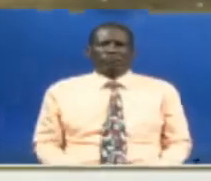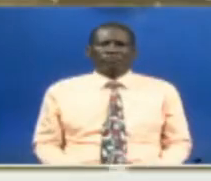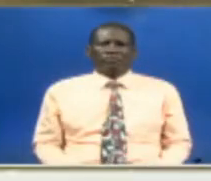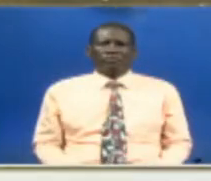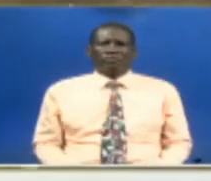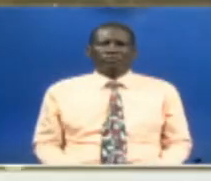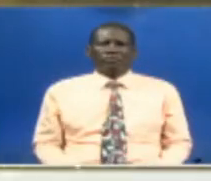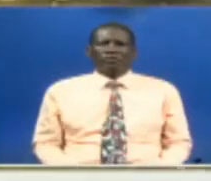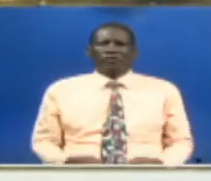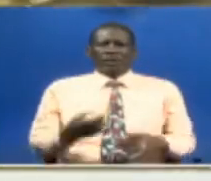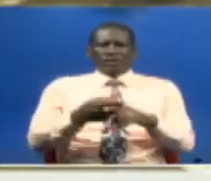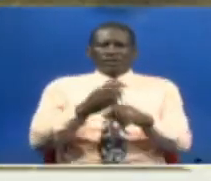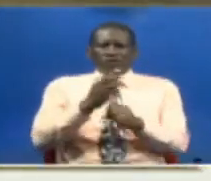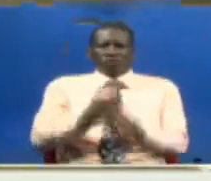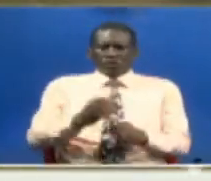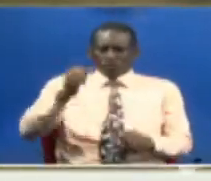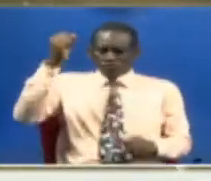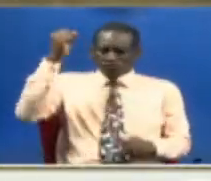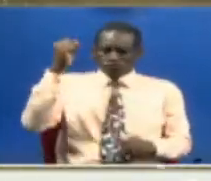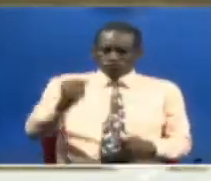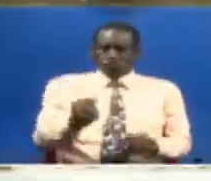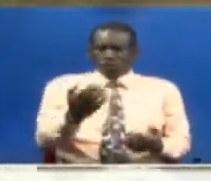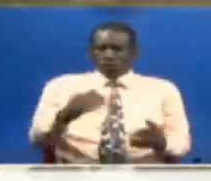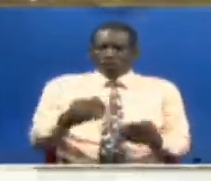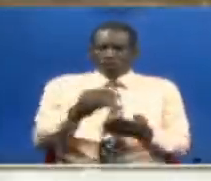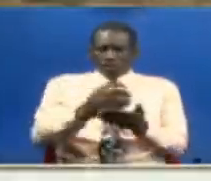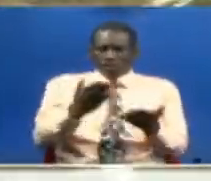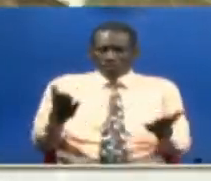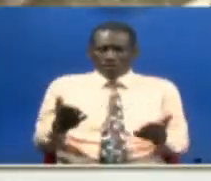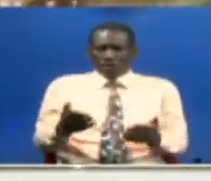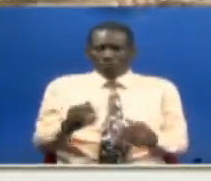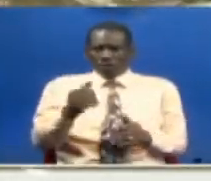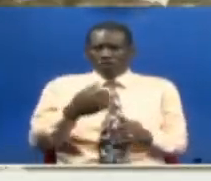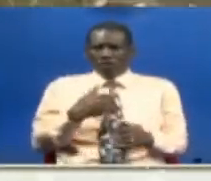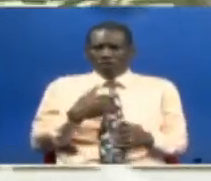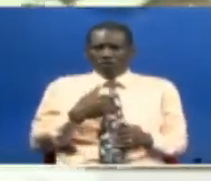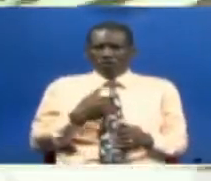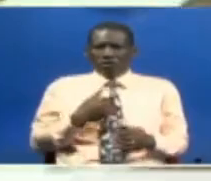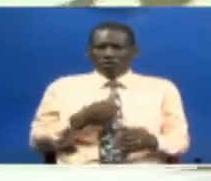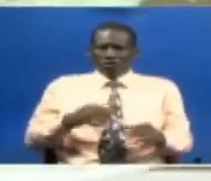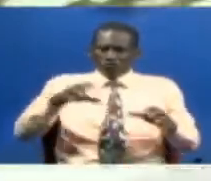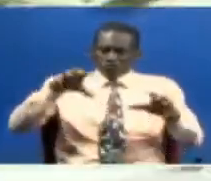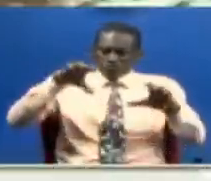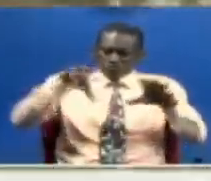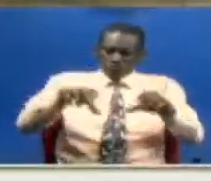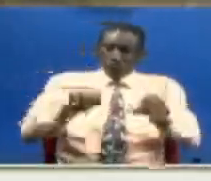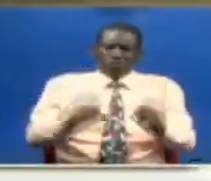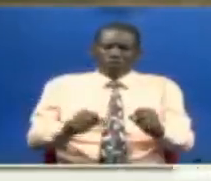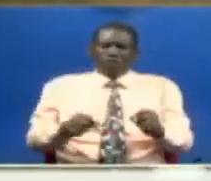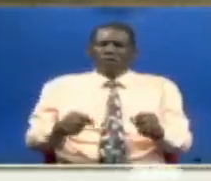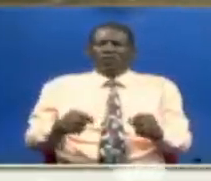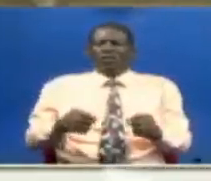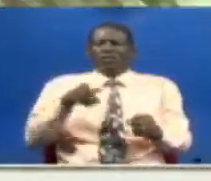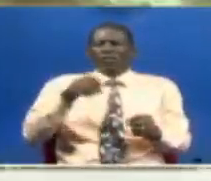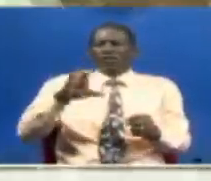They then use their spears or any sharp objects at their disposal to catch the 8 tentacled water